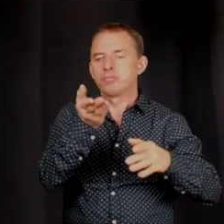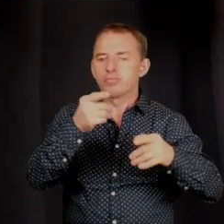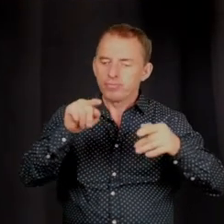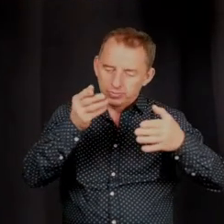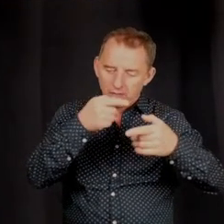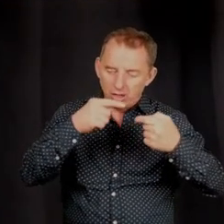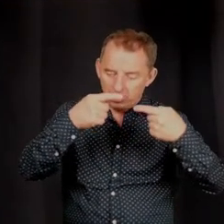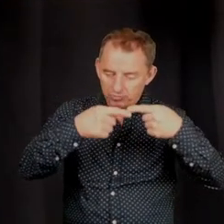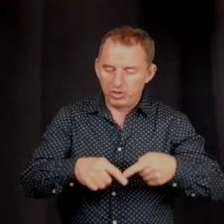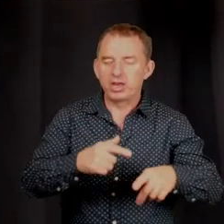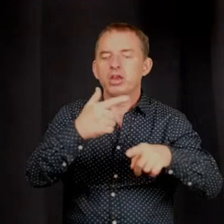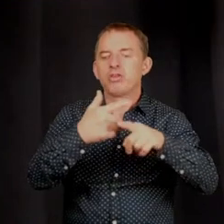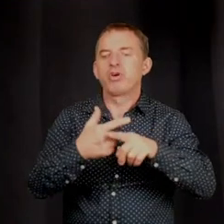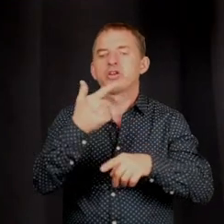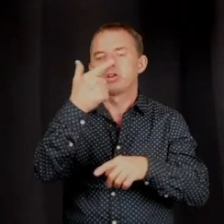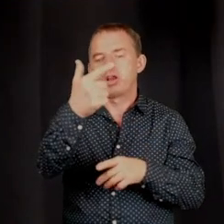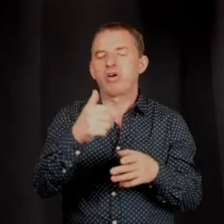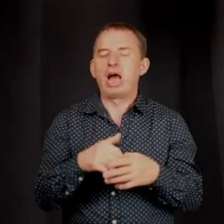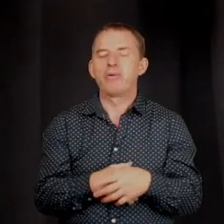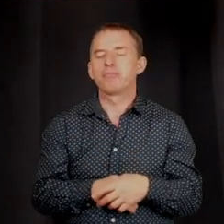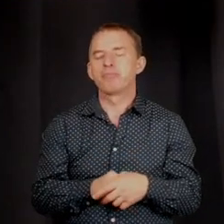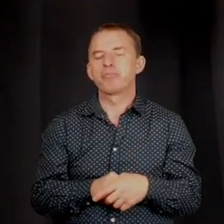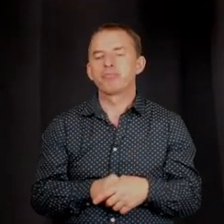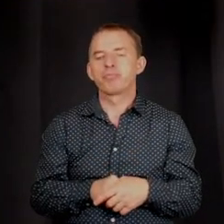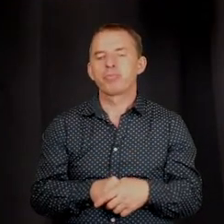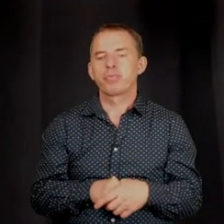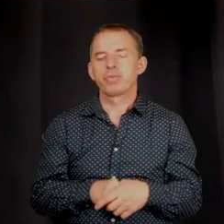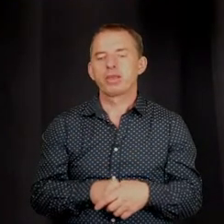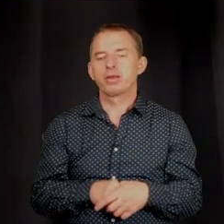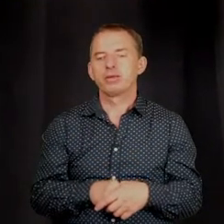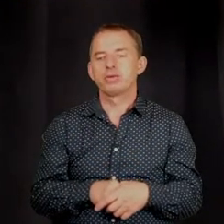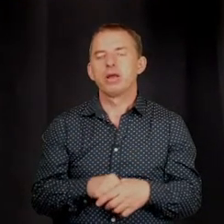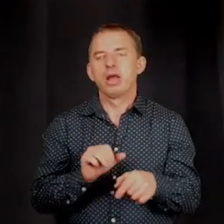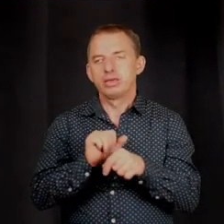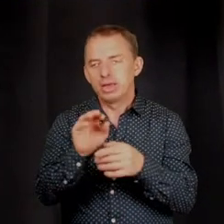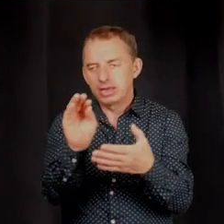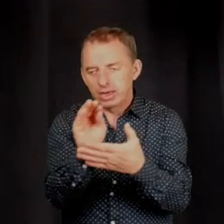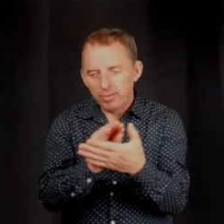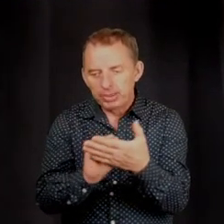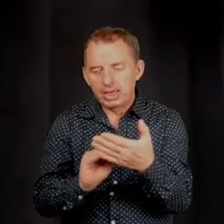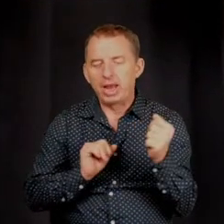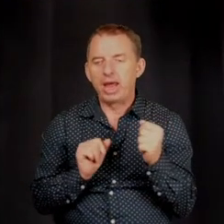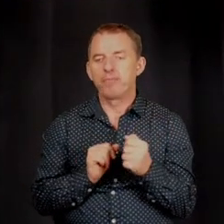Judgment was made in favor of the saints of God. Jest tutaj napisane,